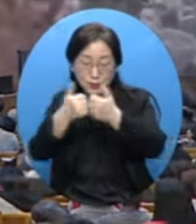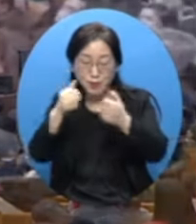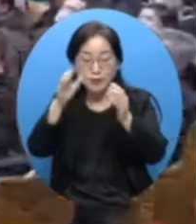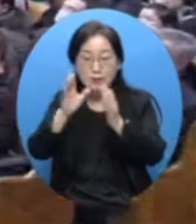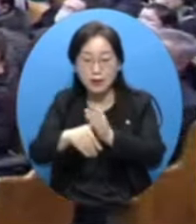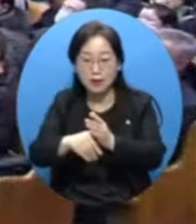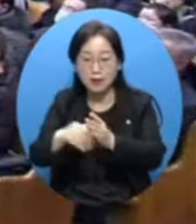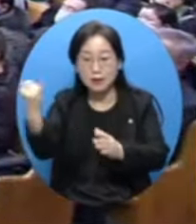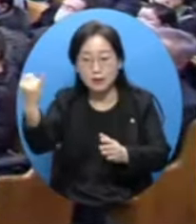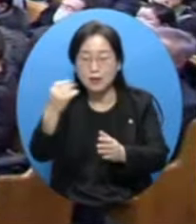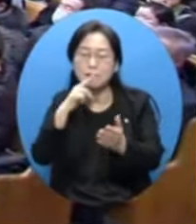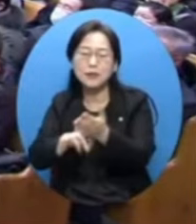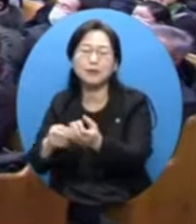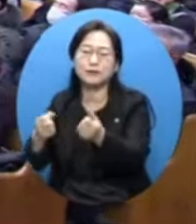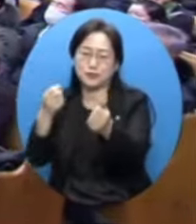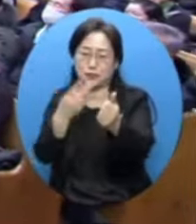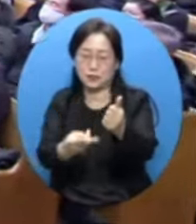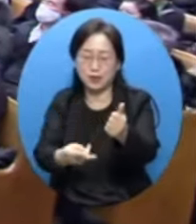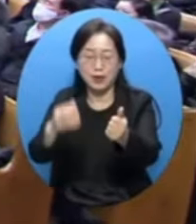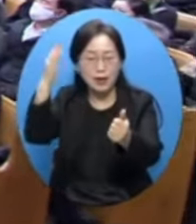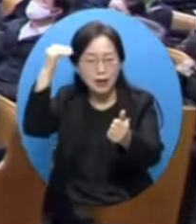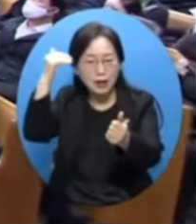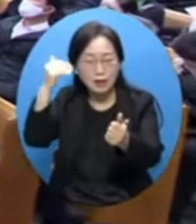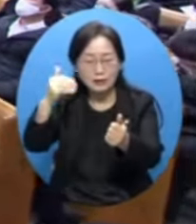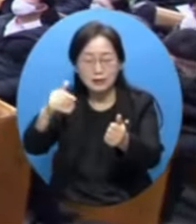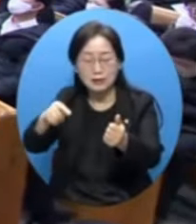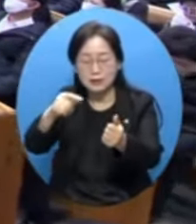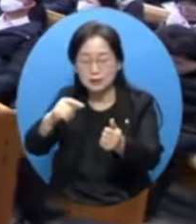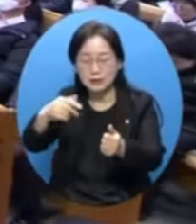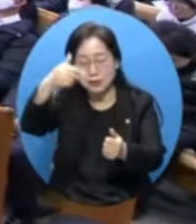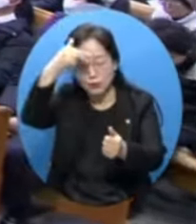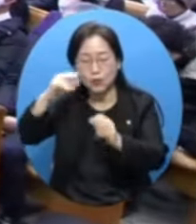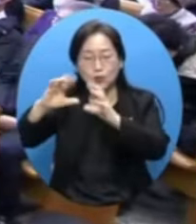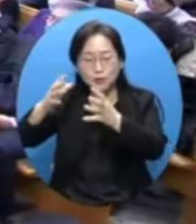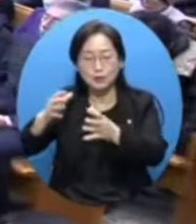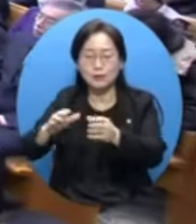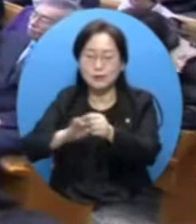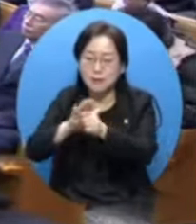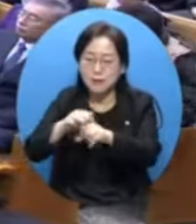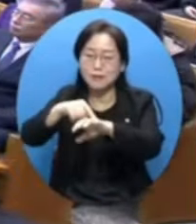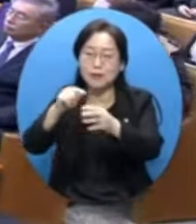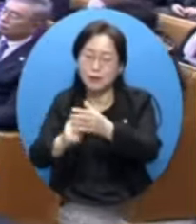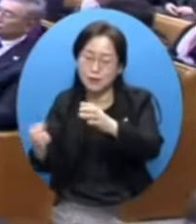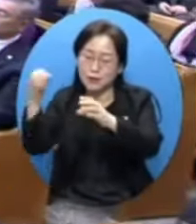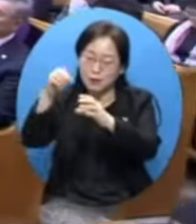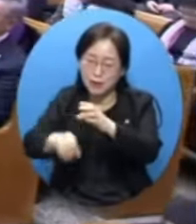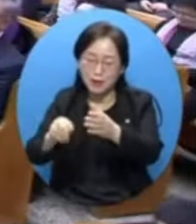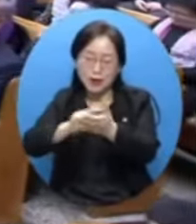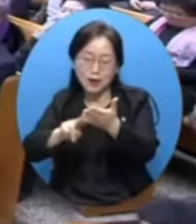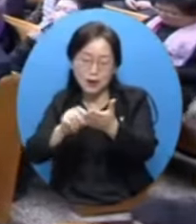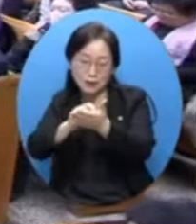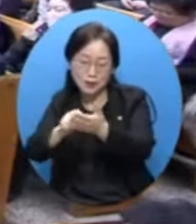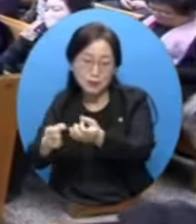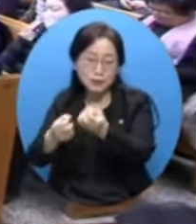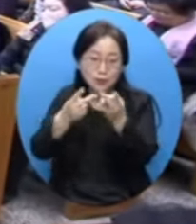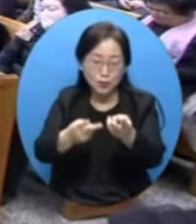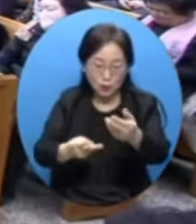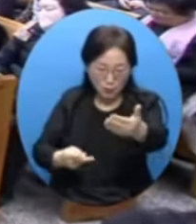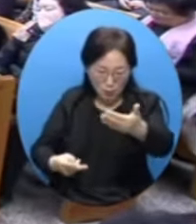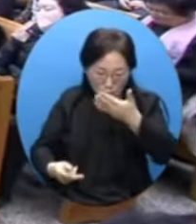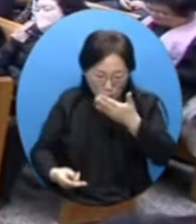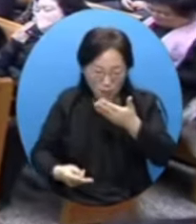편제가 도착합니다 조선에 대한 사명이 사랑이 가득 담겨진 그 편지는 성 젊은이들의 마음을